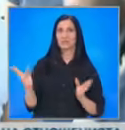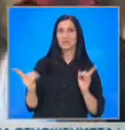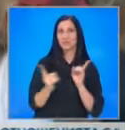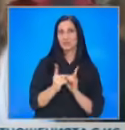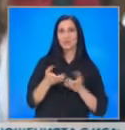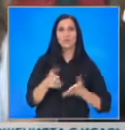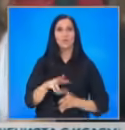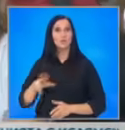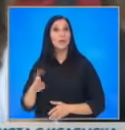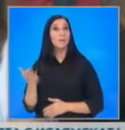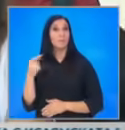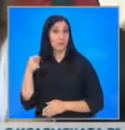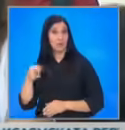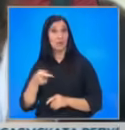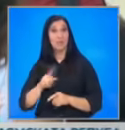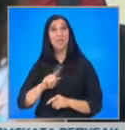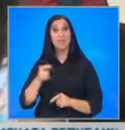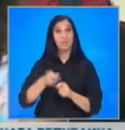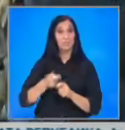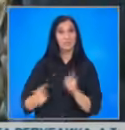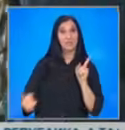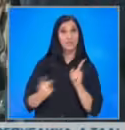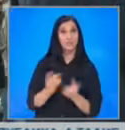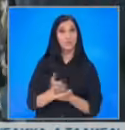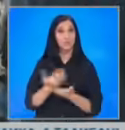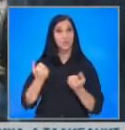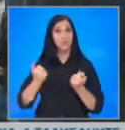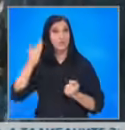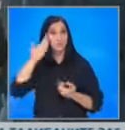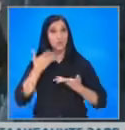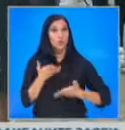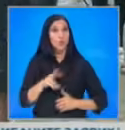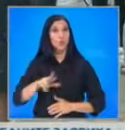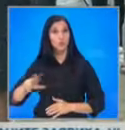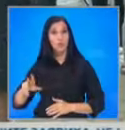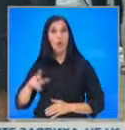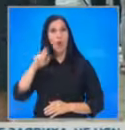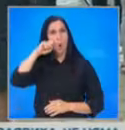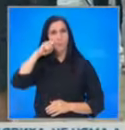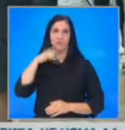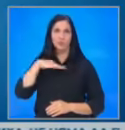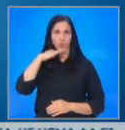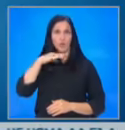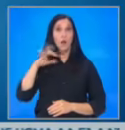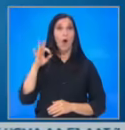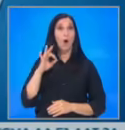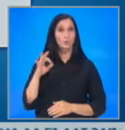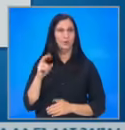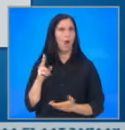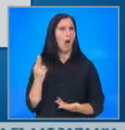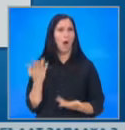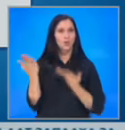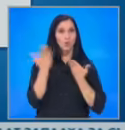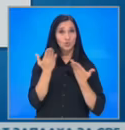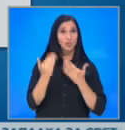Още преди тази неосъществена среща между здравния министър и родителите, оплакванията са стигнали и до омбудсмана. Как се